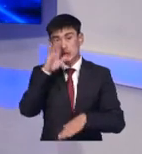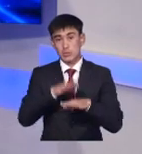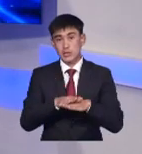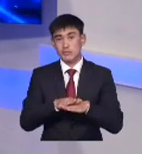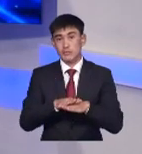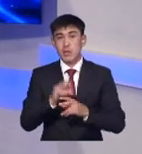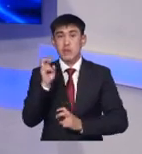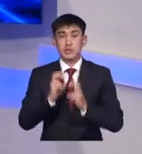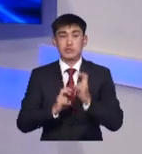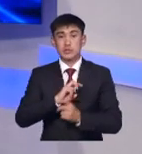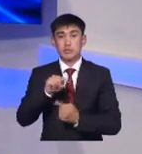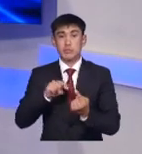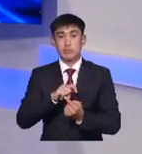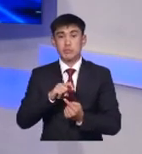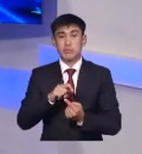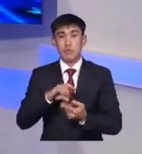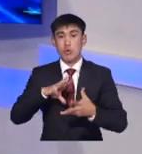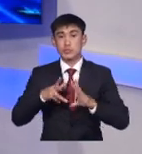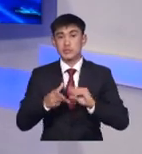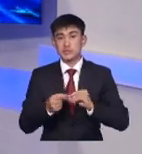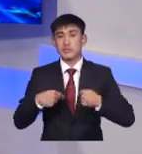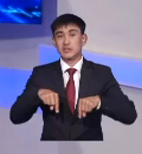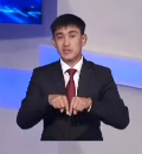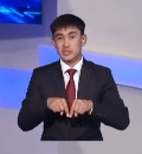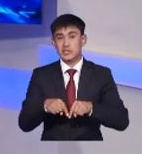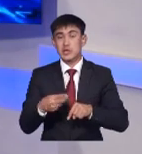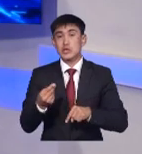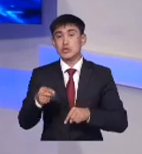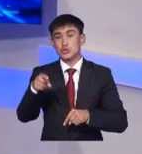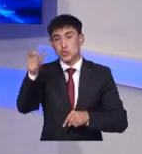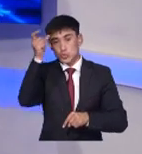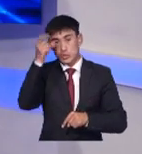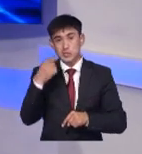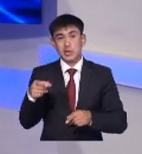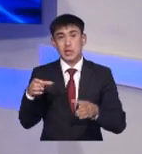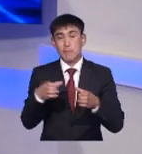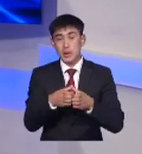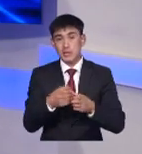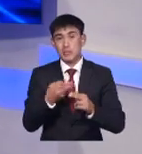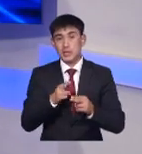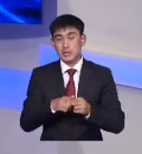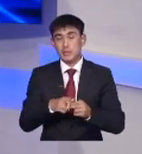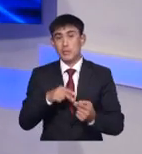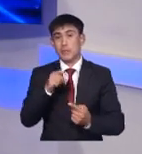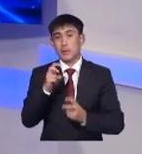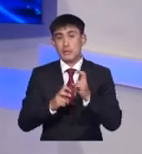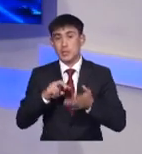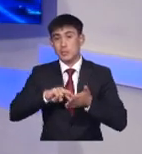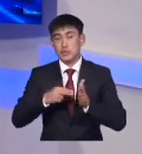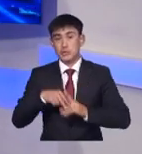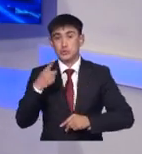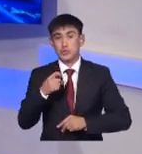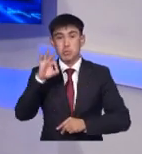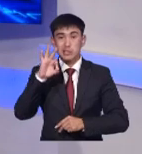района Аки матов производственных предприятий общественность и инвесторы из турецкой компании при этом на предприятии планируется